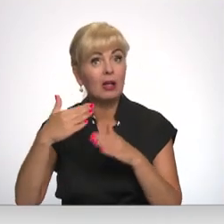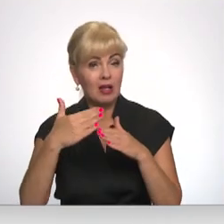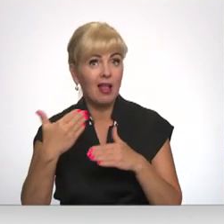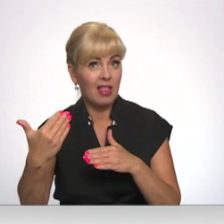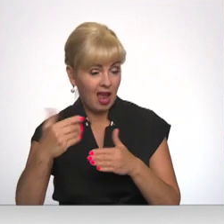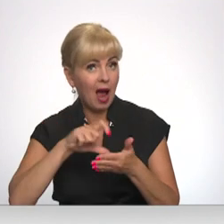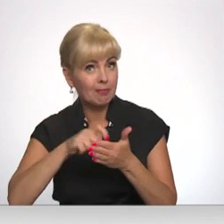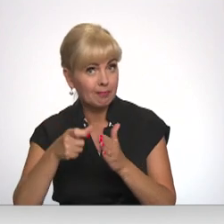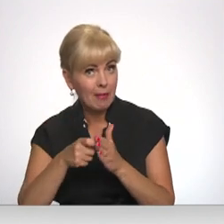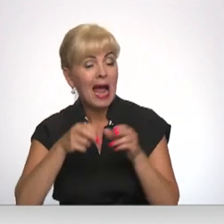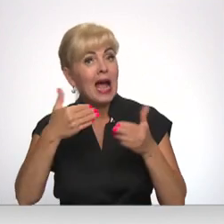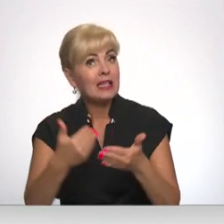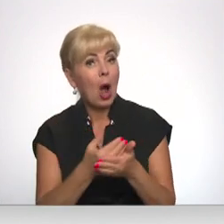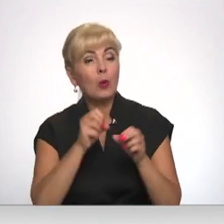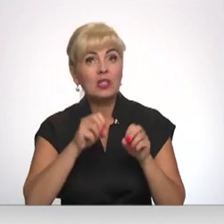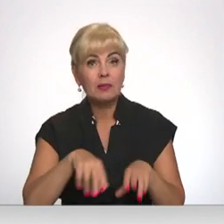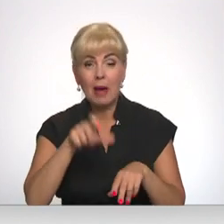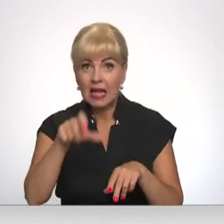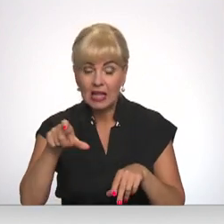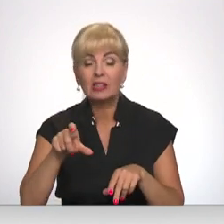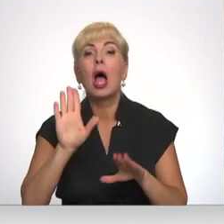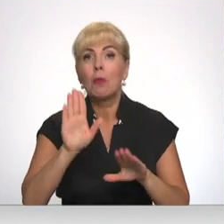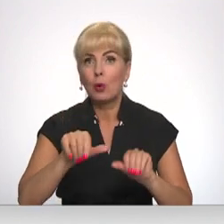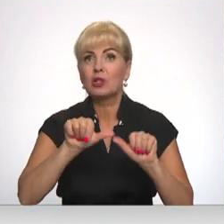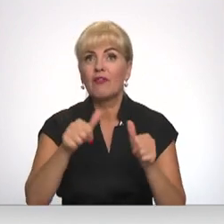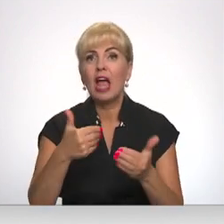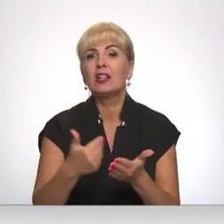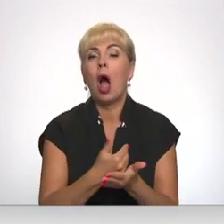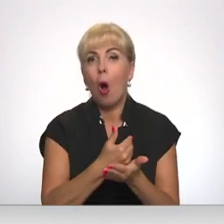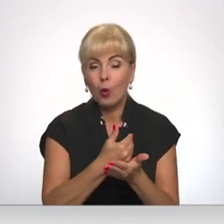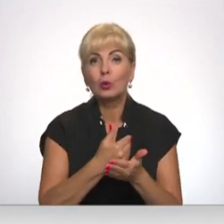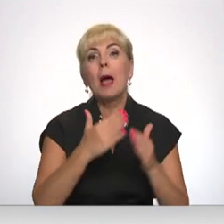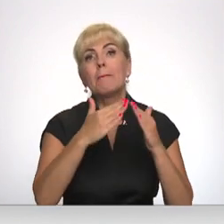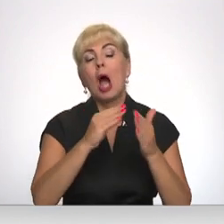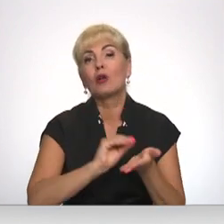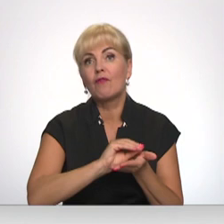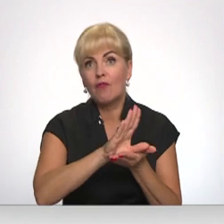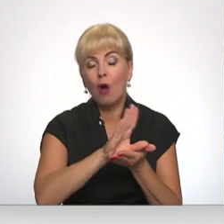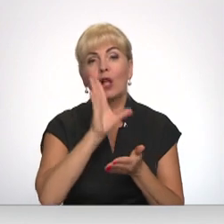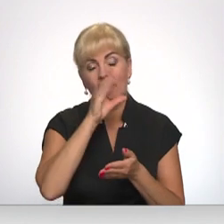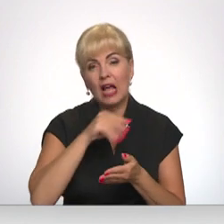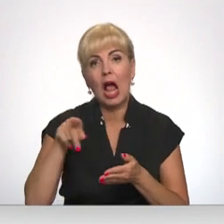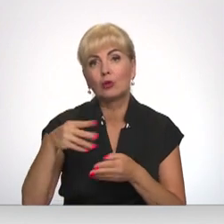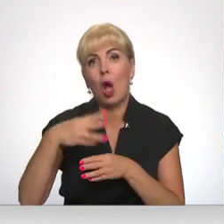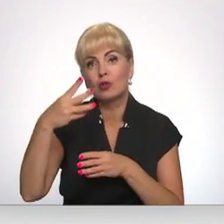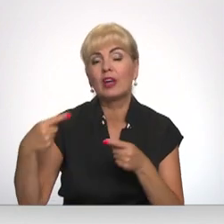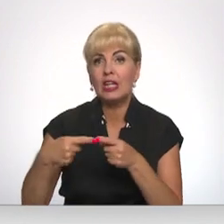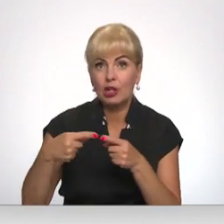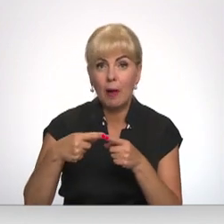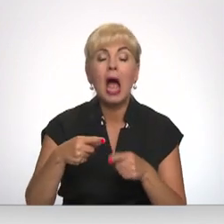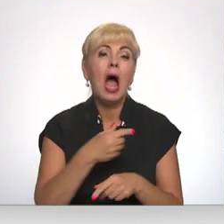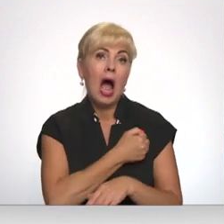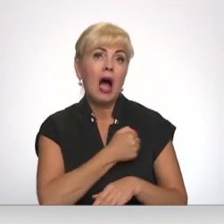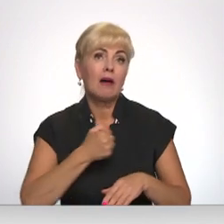speciālistiem, iespējams veidos mājokļu fondu, kurš būvēs daudz dzīvokļu namus īrei. Šādu plānu konceptuāli atbalstījusi